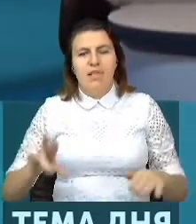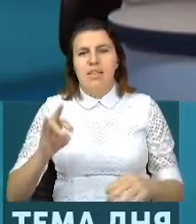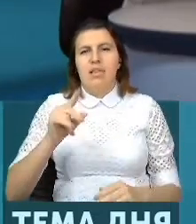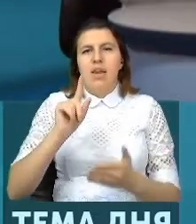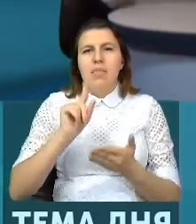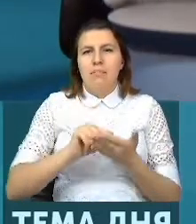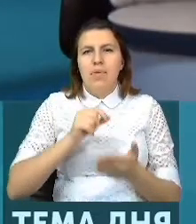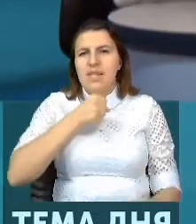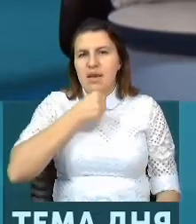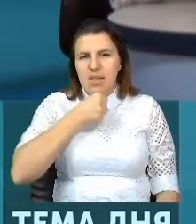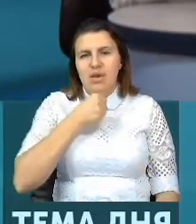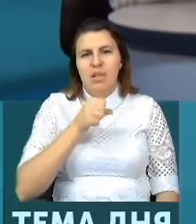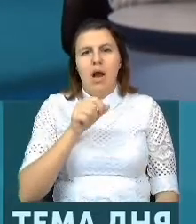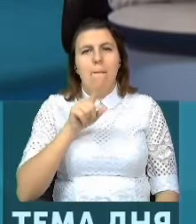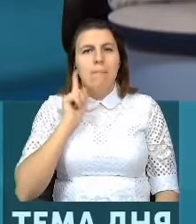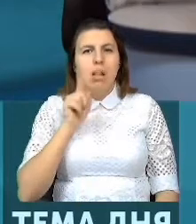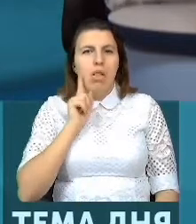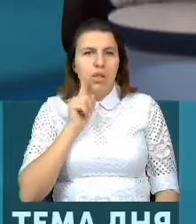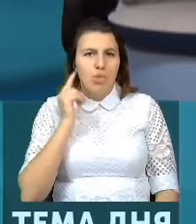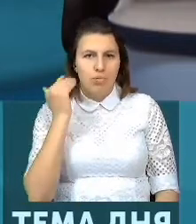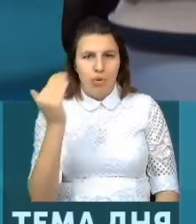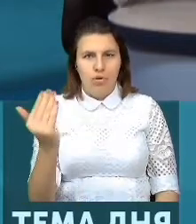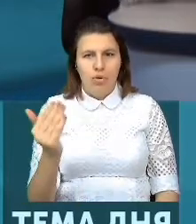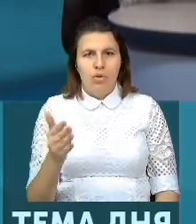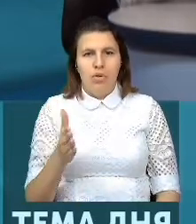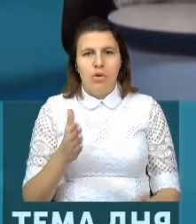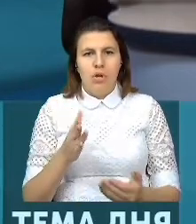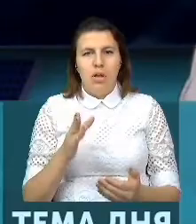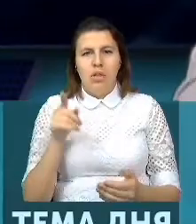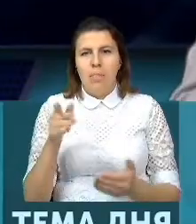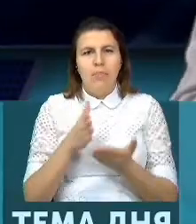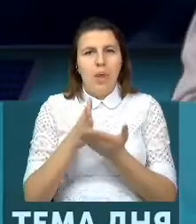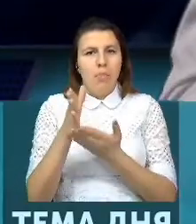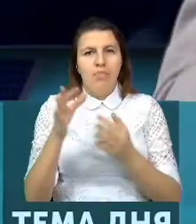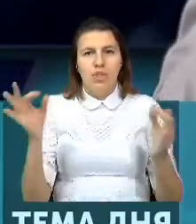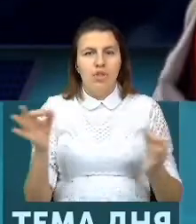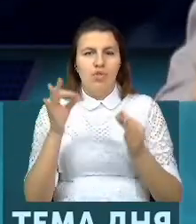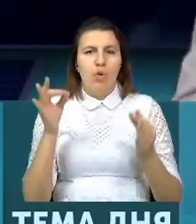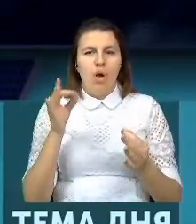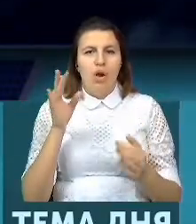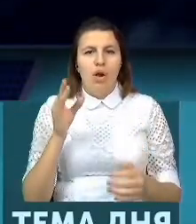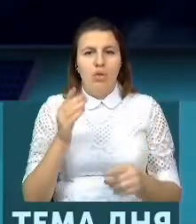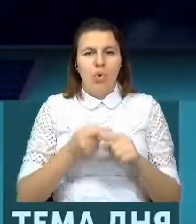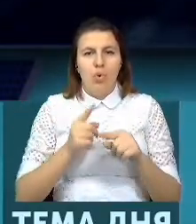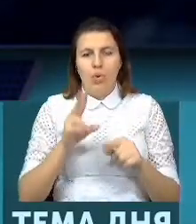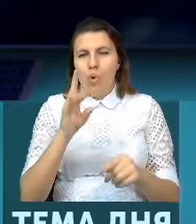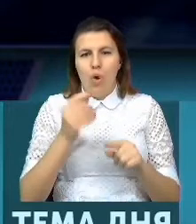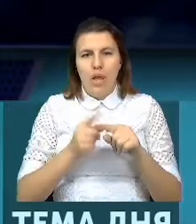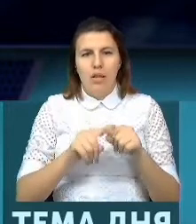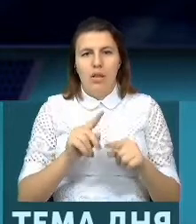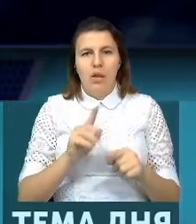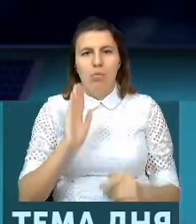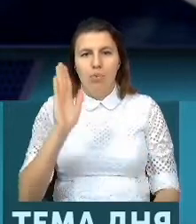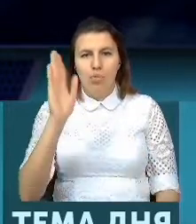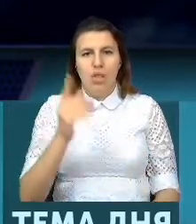а именно молодежь. На них направлено, ну, практически ничего не направлено. Хотя это будущее, это нужно делать. Если